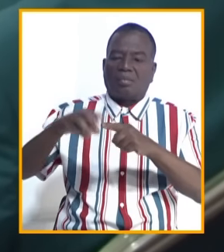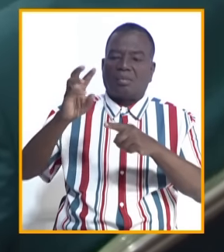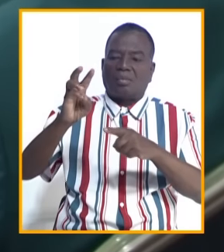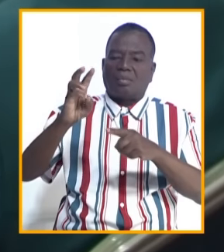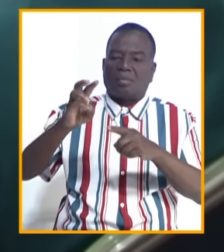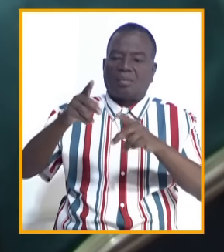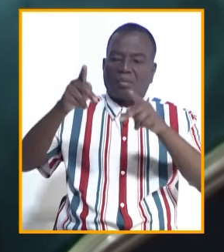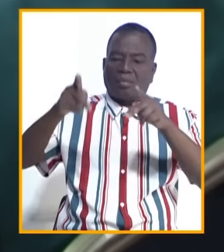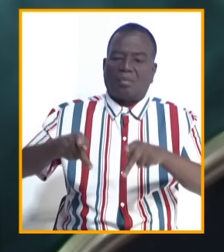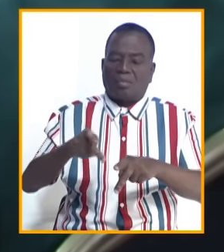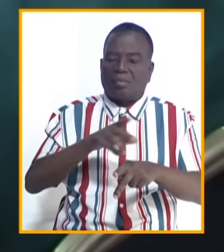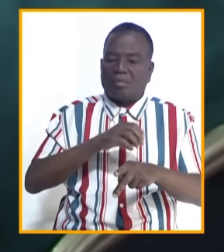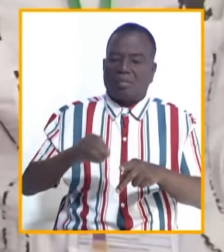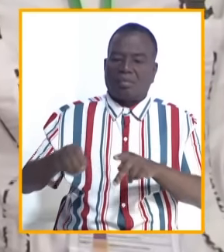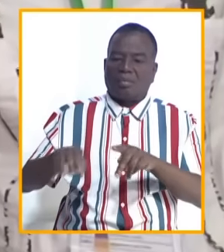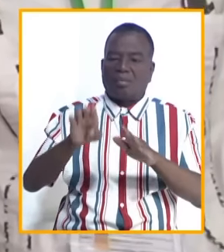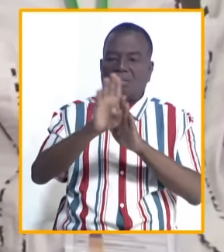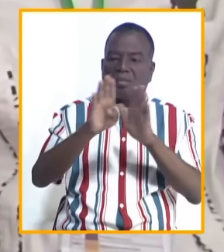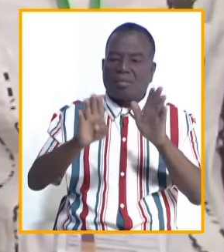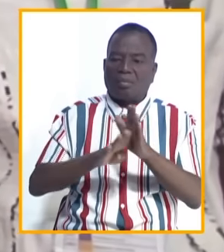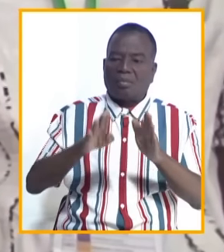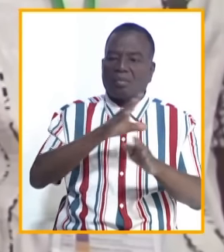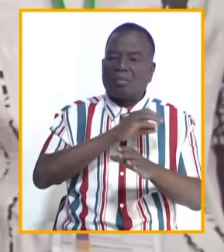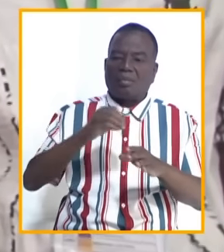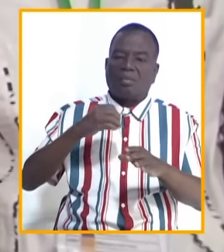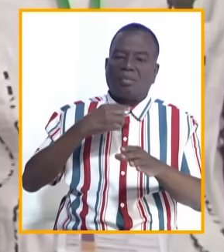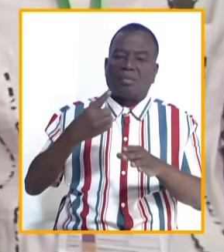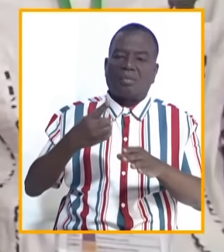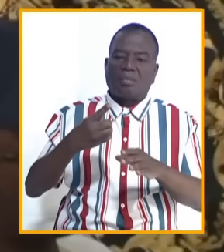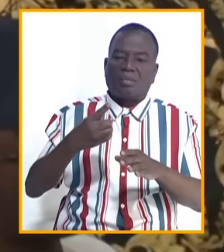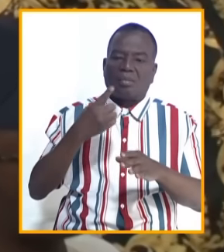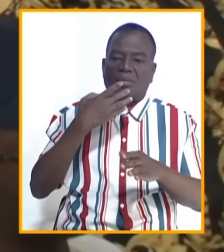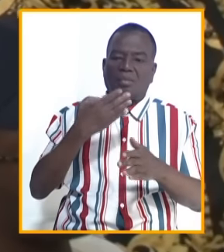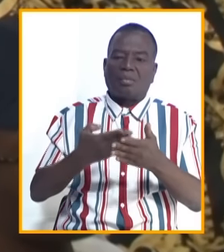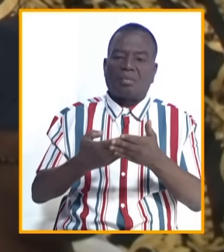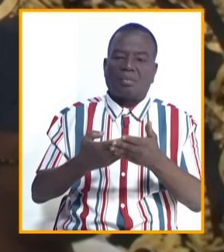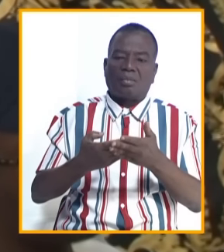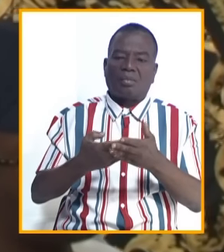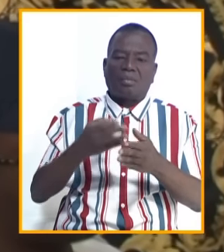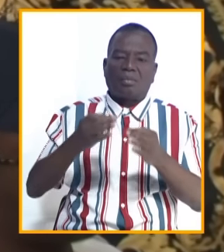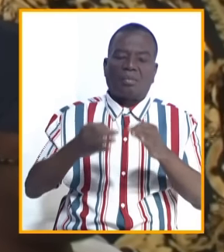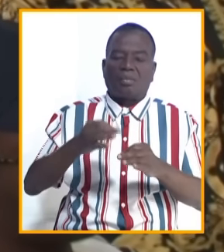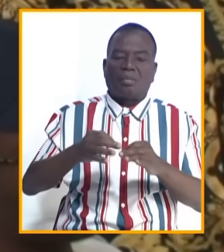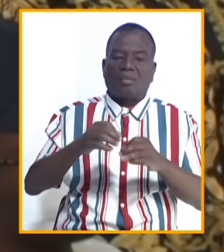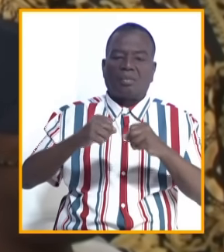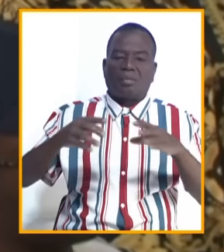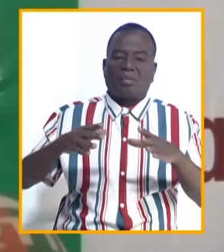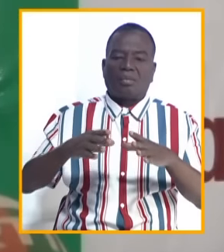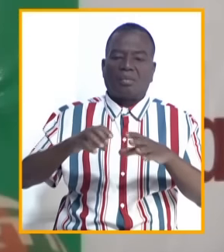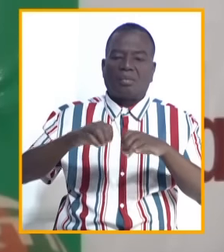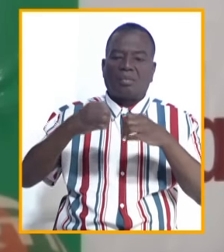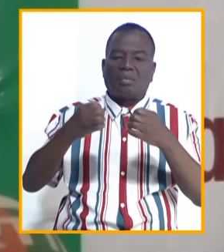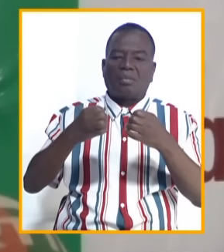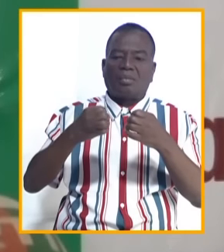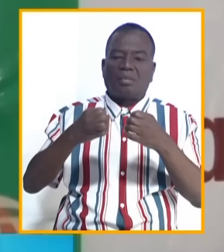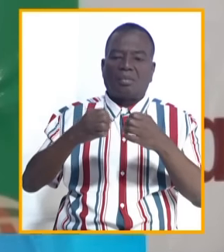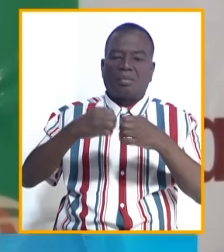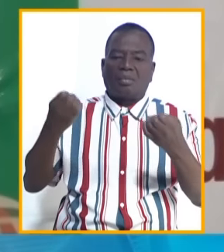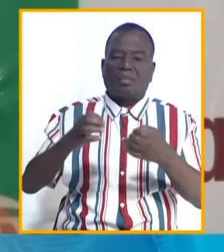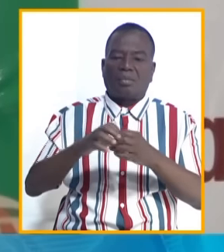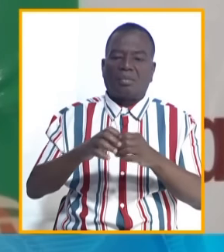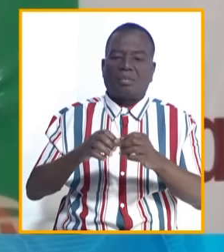Le président de la Fédération internationale de Maracana, Association Bleu Charlemagne, était face à la presse pour faire le bilan à mi-parcours de la Maramonde. Sur